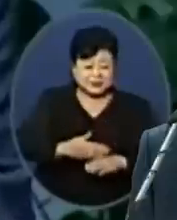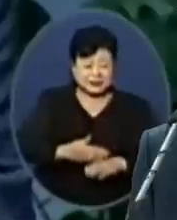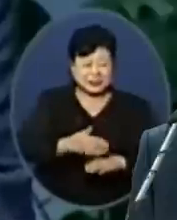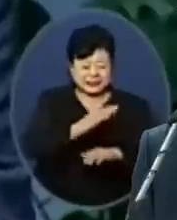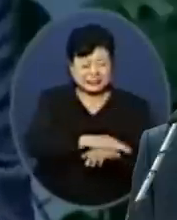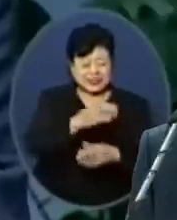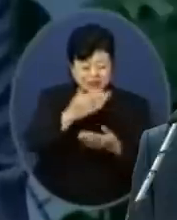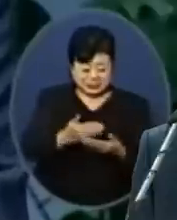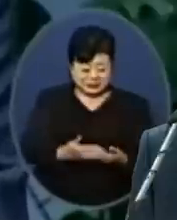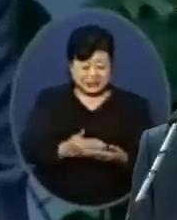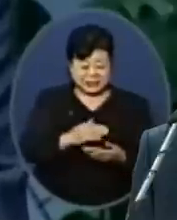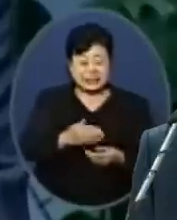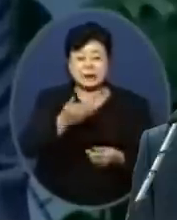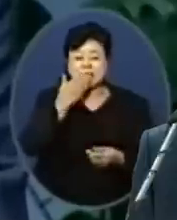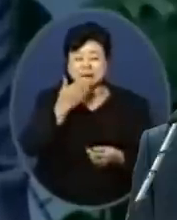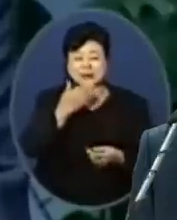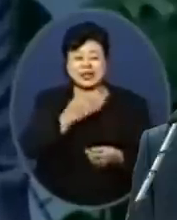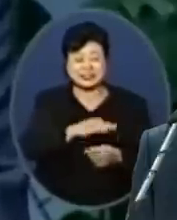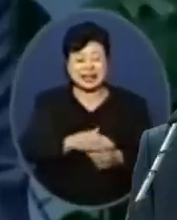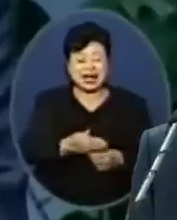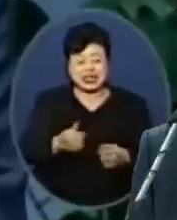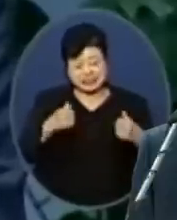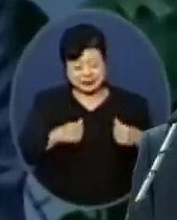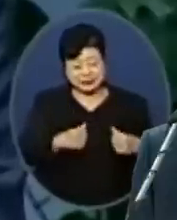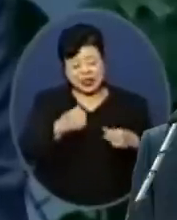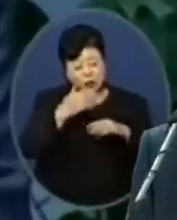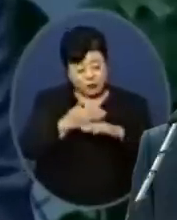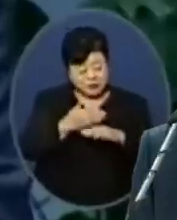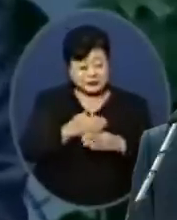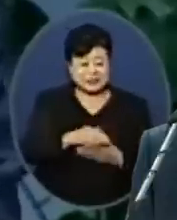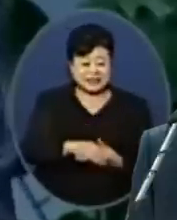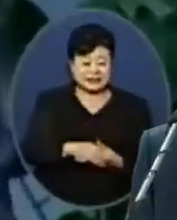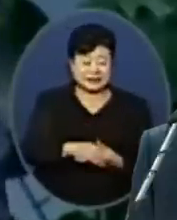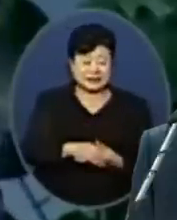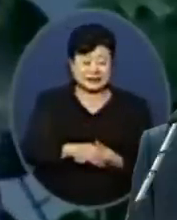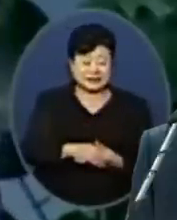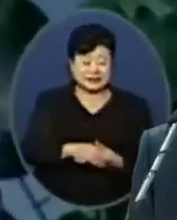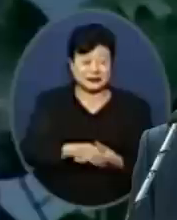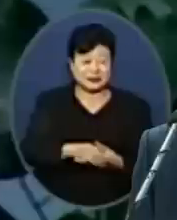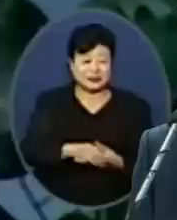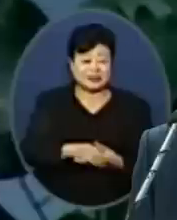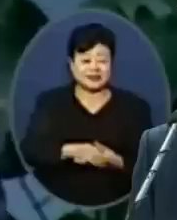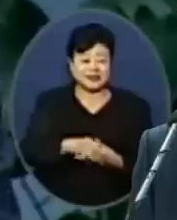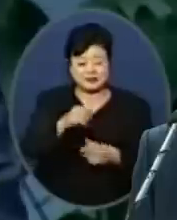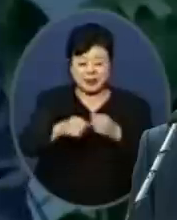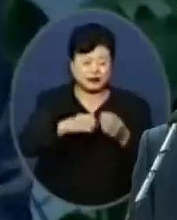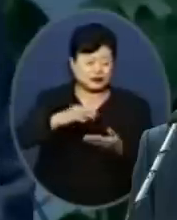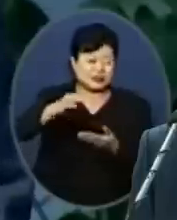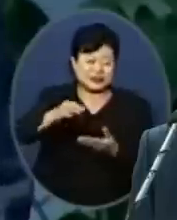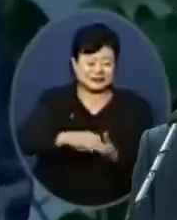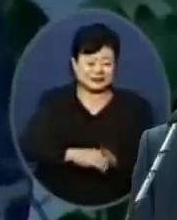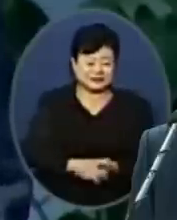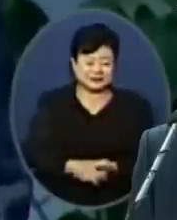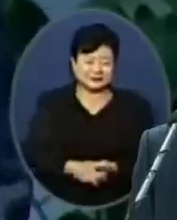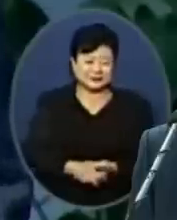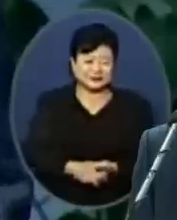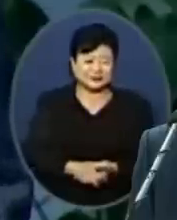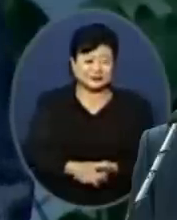잘 받았습니다. 잘 먹겠습니다. 잘 이겼습니다. 고맙습니다. 그러면 주님이 오냐? 네 마음대로 써라.